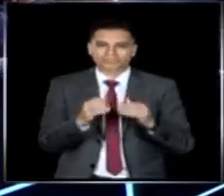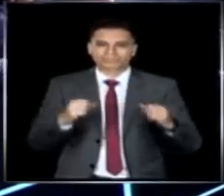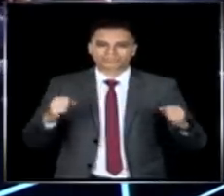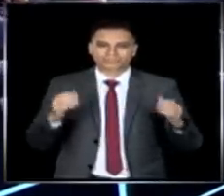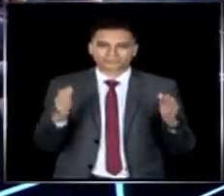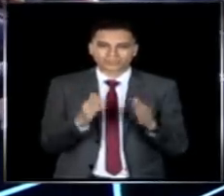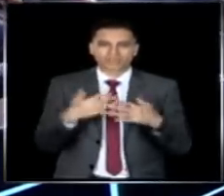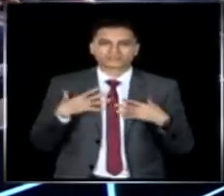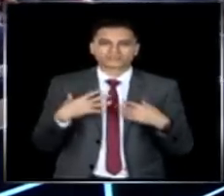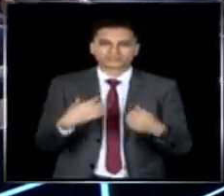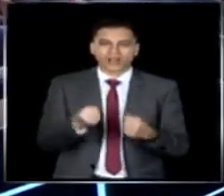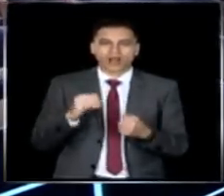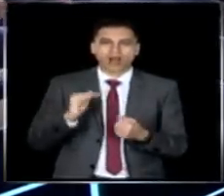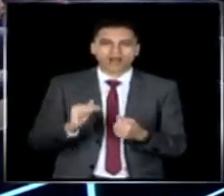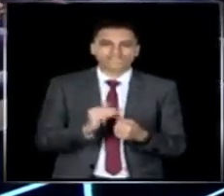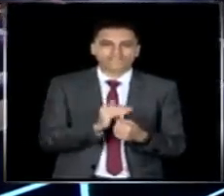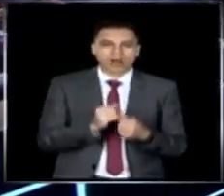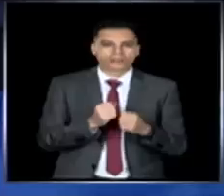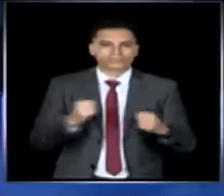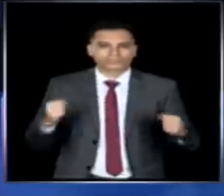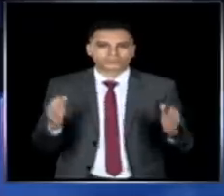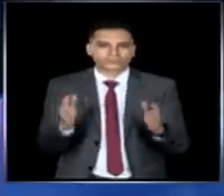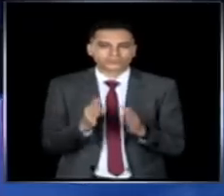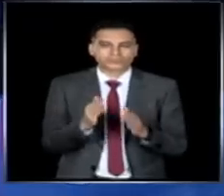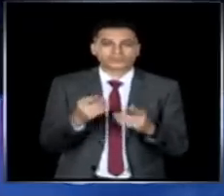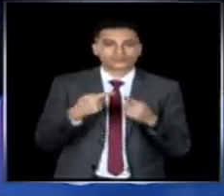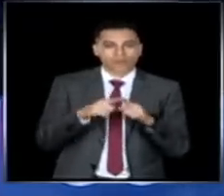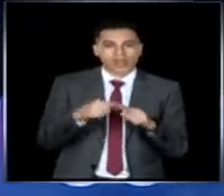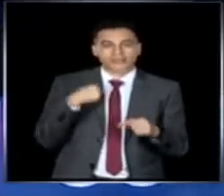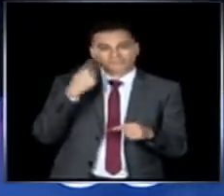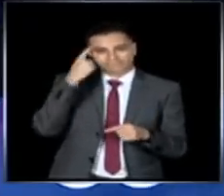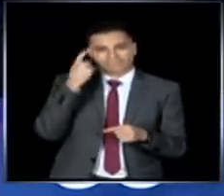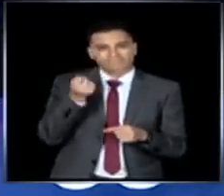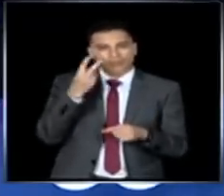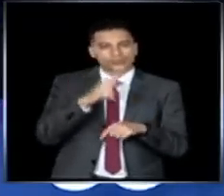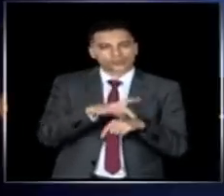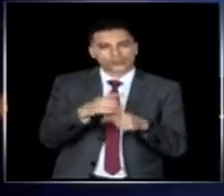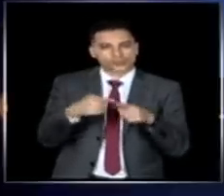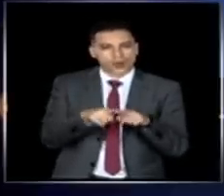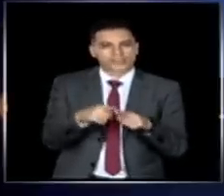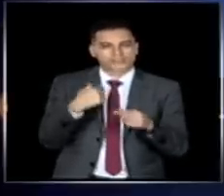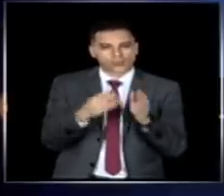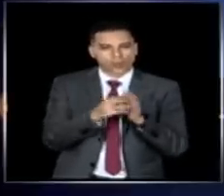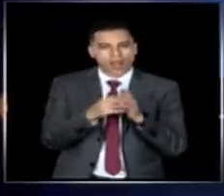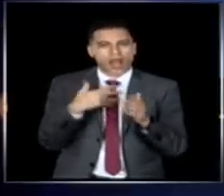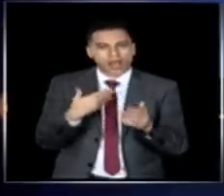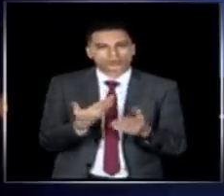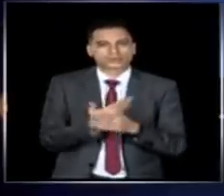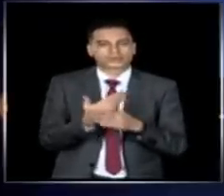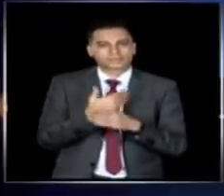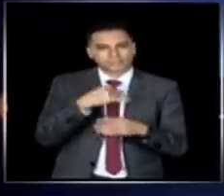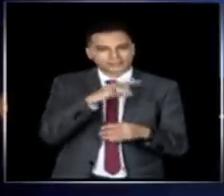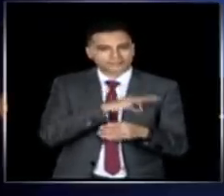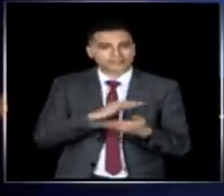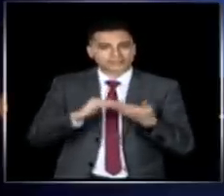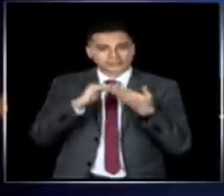تغذية صحية في الأطفال، للكبار، مرضى السكر، الناس دي بتبقى محتاجة نظام غذائي تمشي عليه، وحد